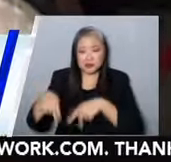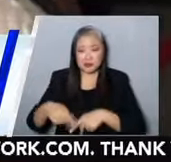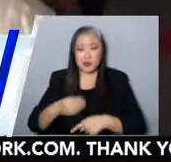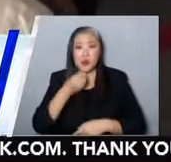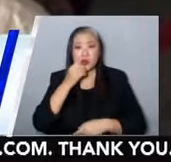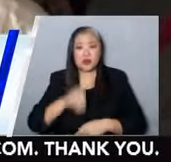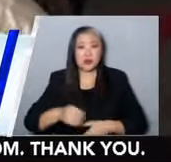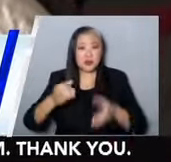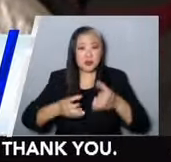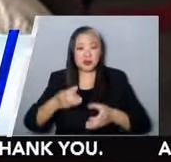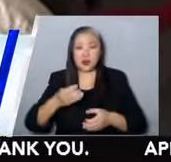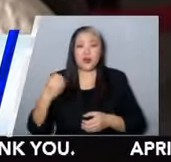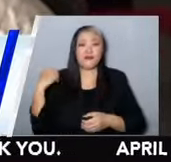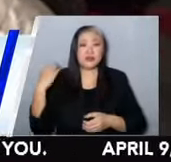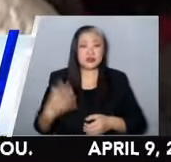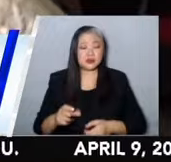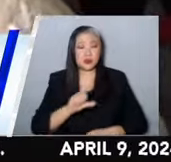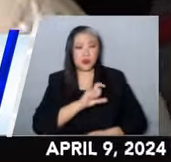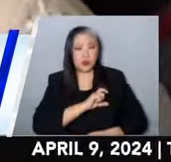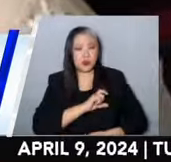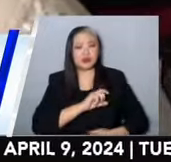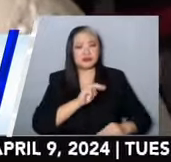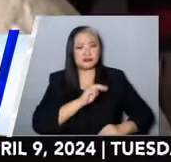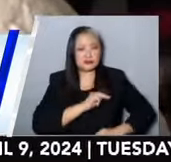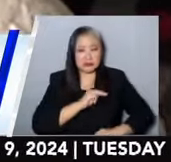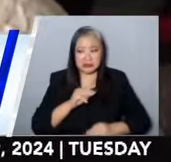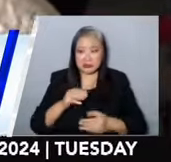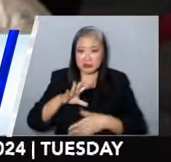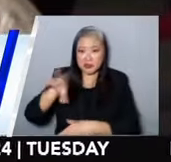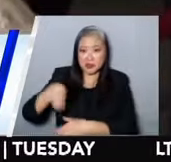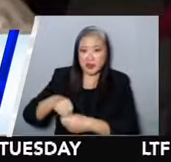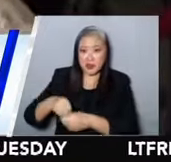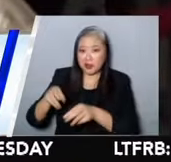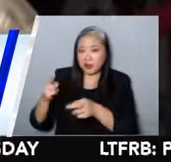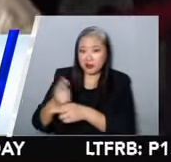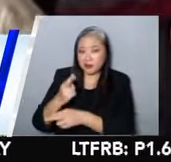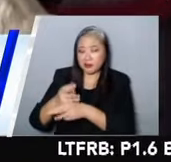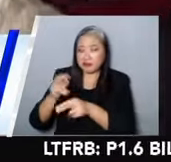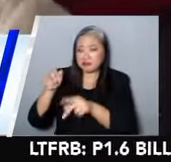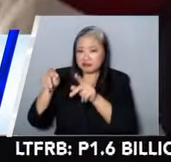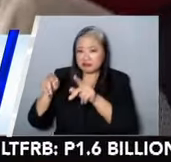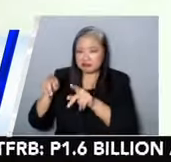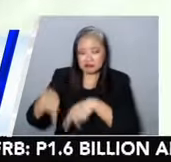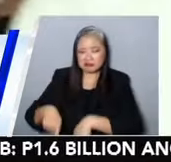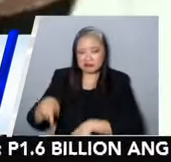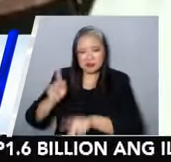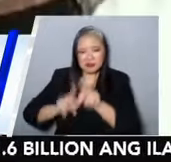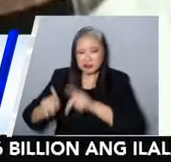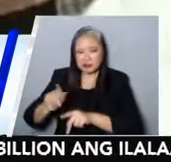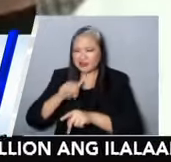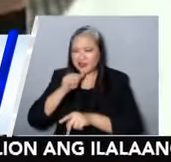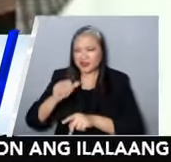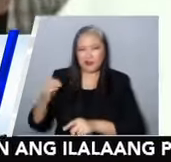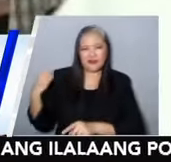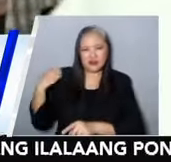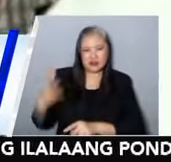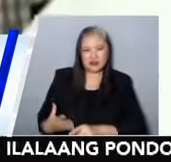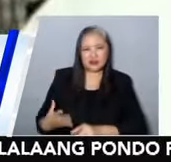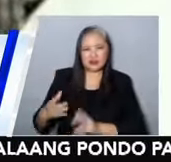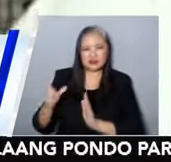is covered yan yung mga civilian mm-hmm. na hindi officers of the law. Yung pag-implement ng yung